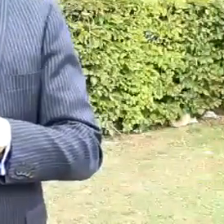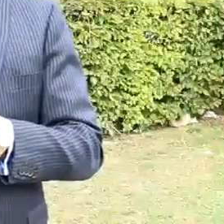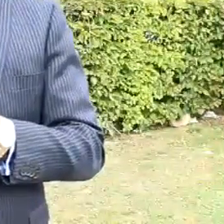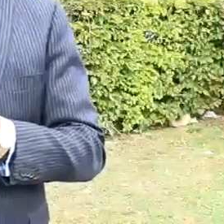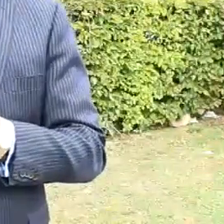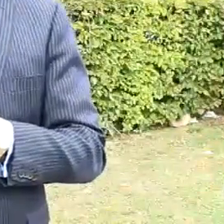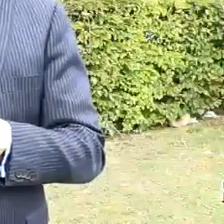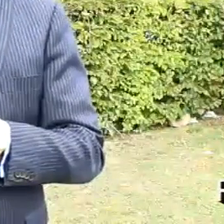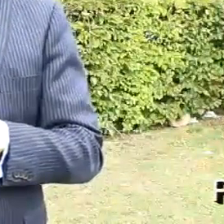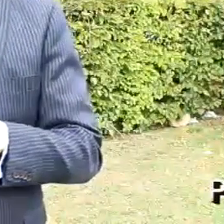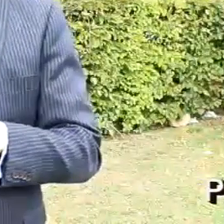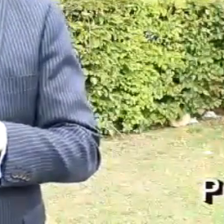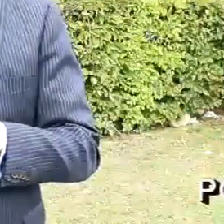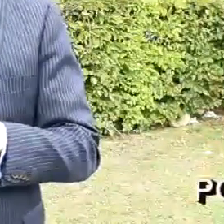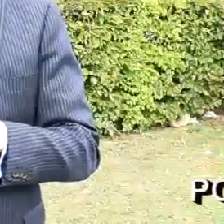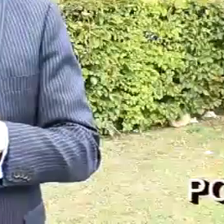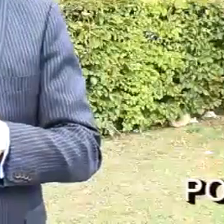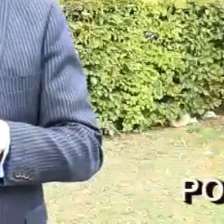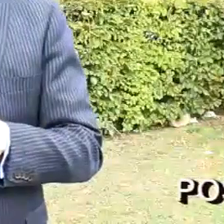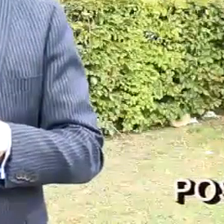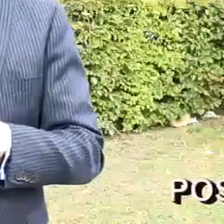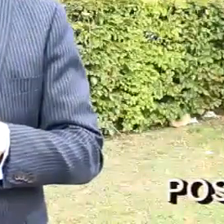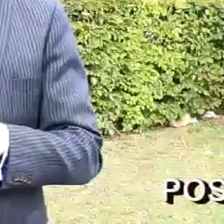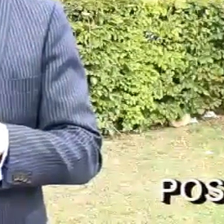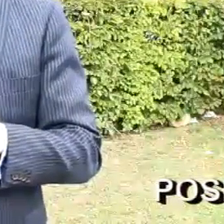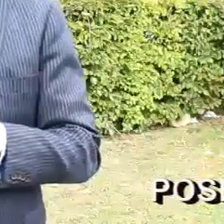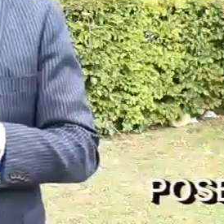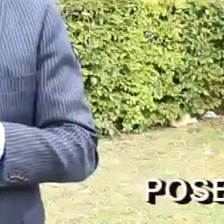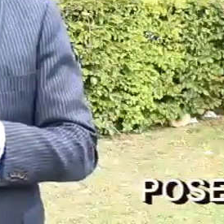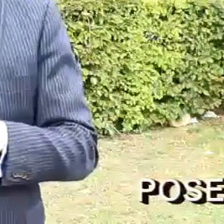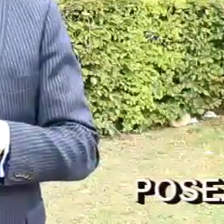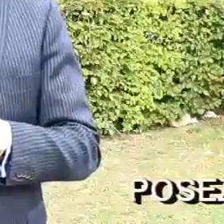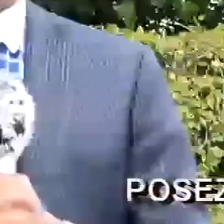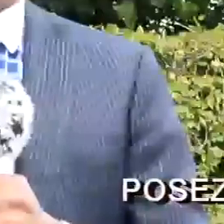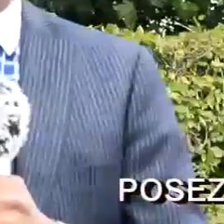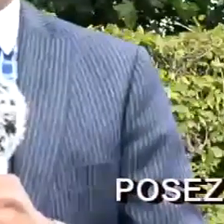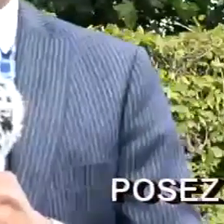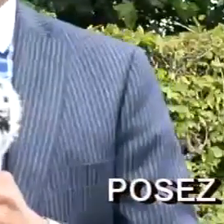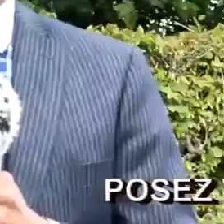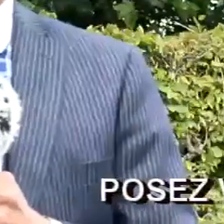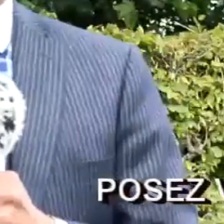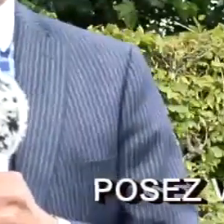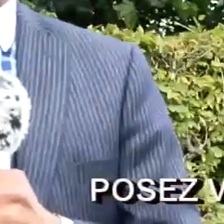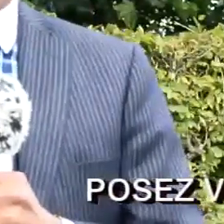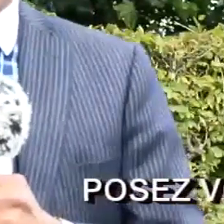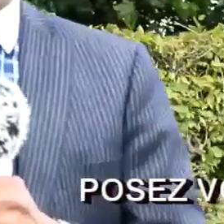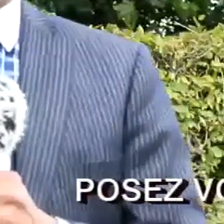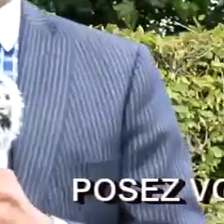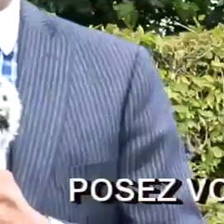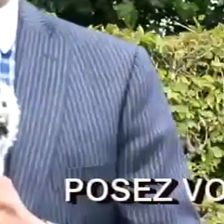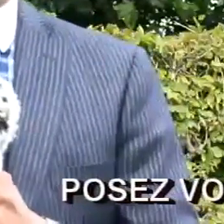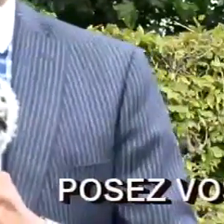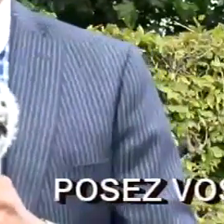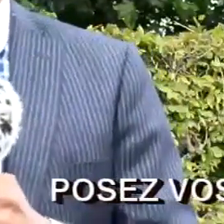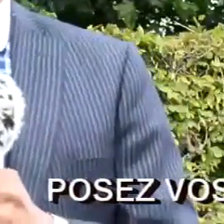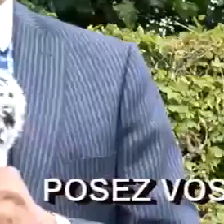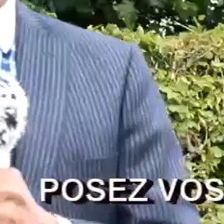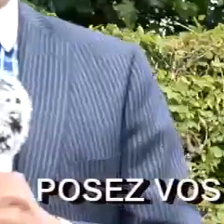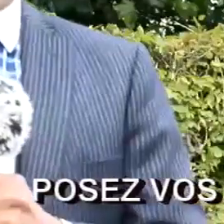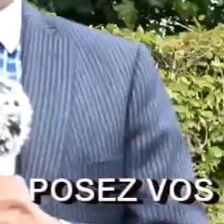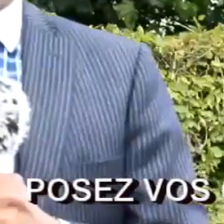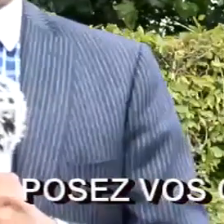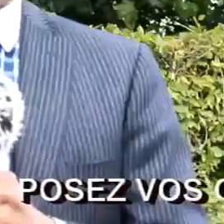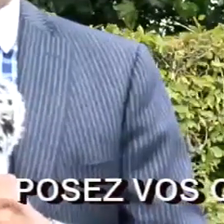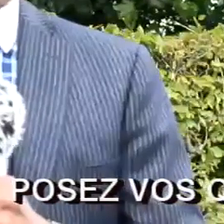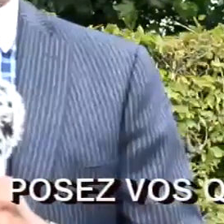de téléspectateurs. C'est la raison pour laquelle il est de nouveau mon invité dans votre émission Rendez-vous de Patriotes de ce samedi 10